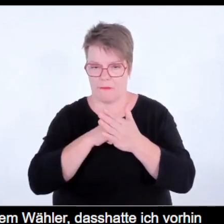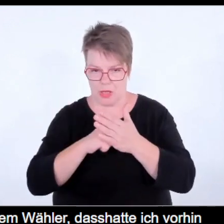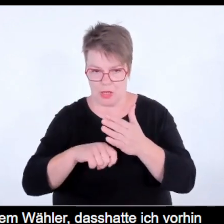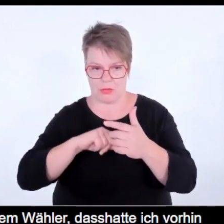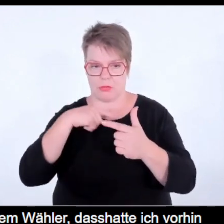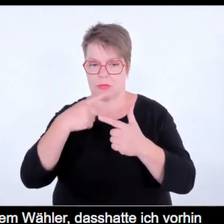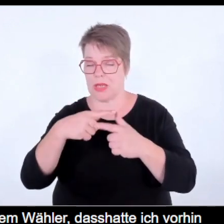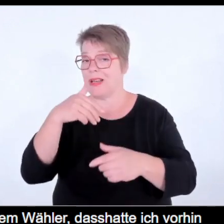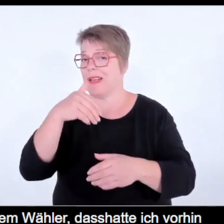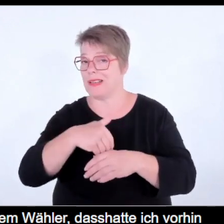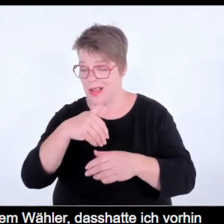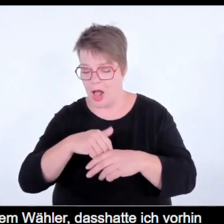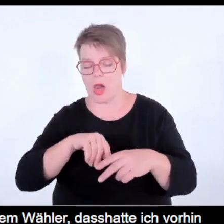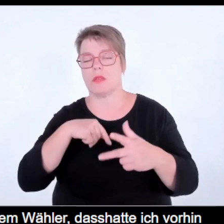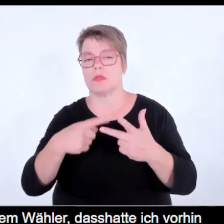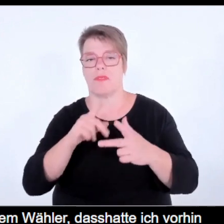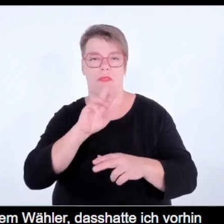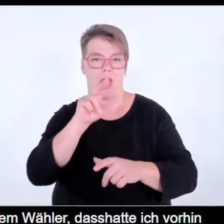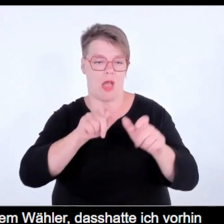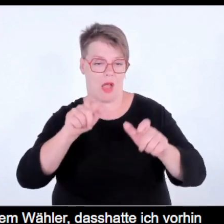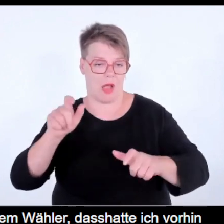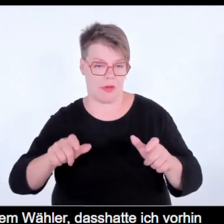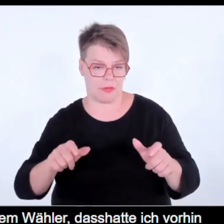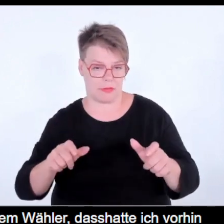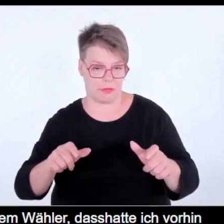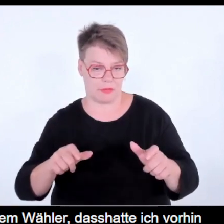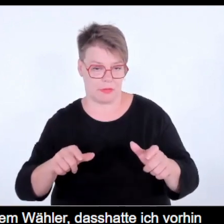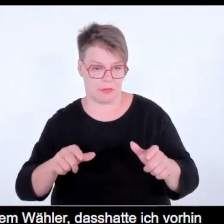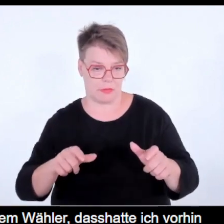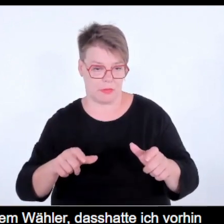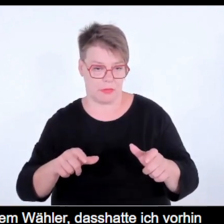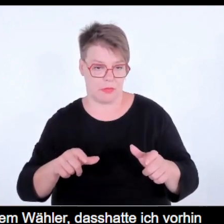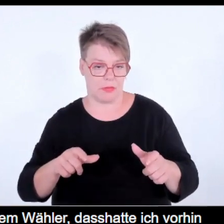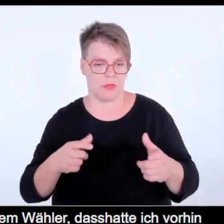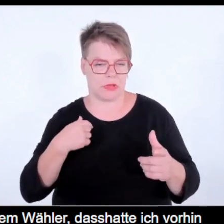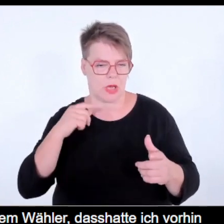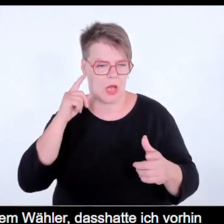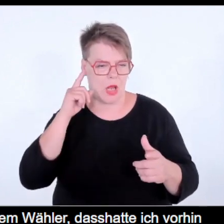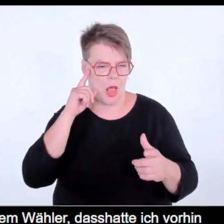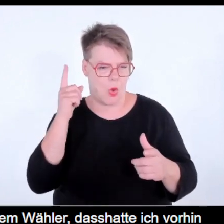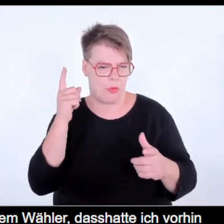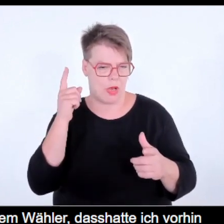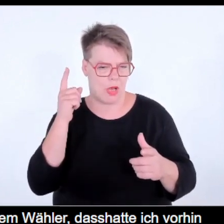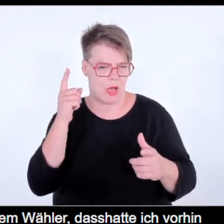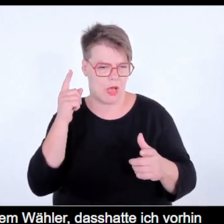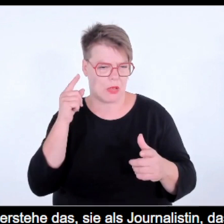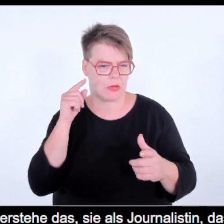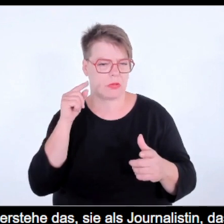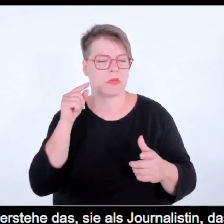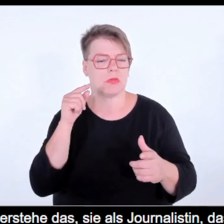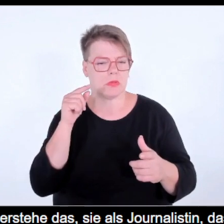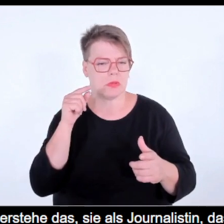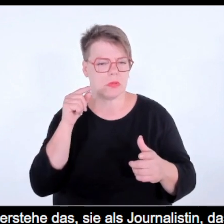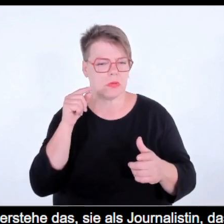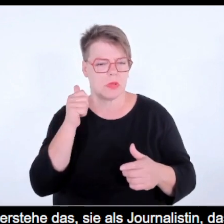es eine Frage, auf die dann geantwortet wurde. Natürlich kann man immer auch auf Fragen antworten oder auch nicht antworten. Das würden